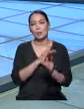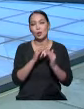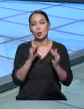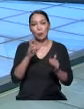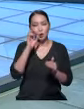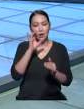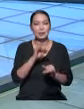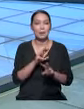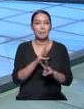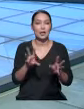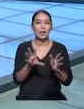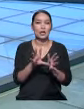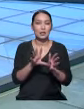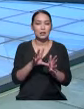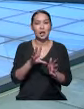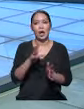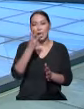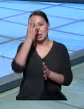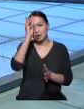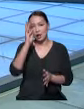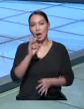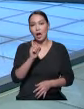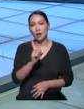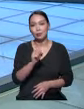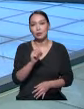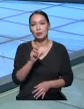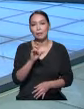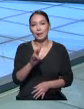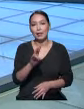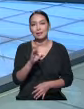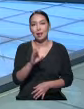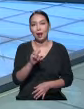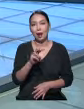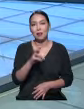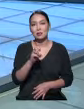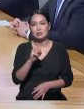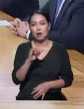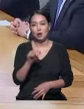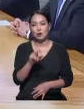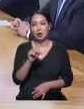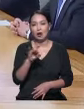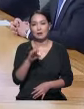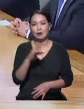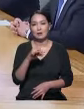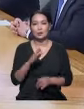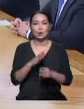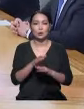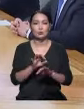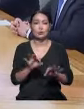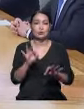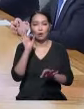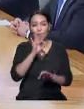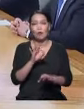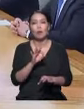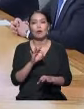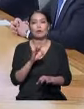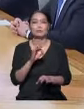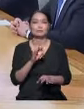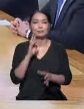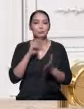и министр энергетики королевства Абдул-Азиз бен Салман Аль-Сауд. Аравийские гости рассказали о перспективах совместного проекта